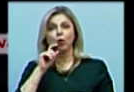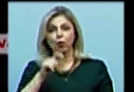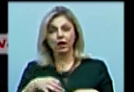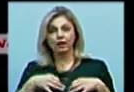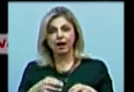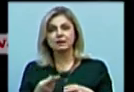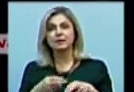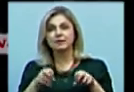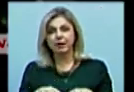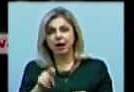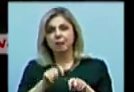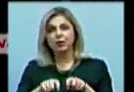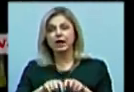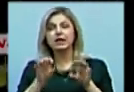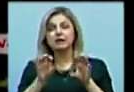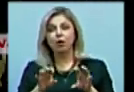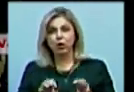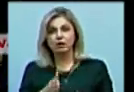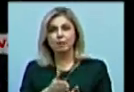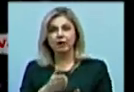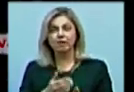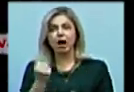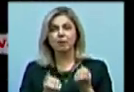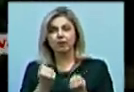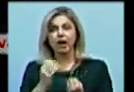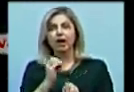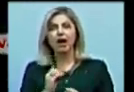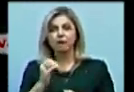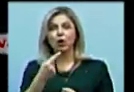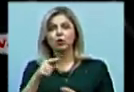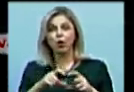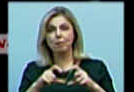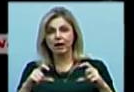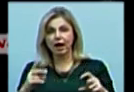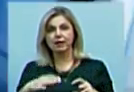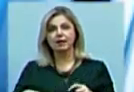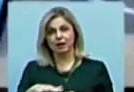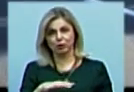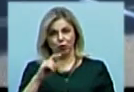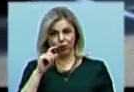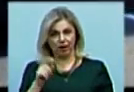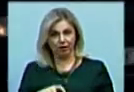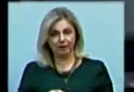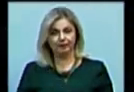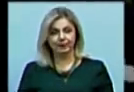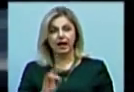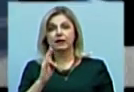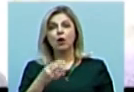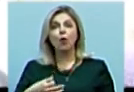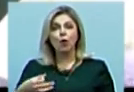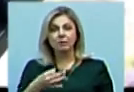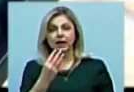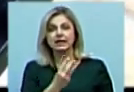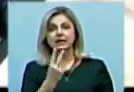Укртрансбезпеки перевіряли законність перебування автомобілів на єврономерах на території України. У Миколаївській області